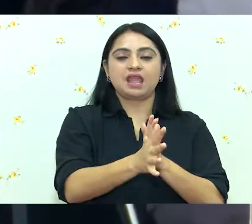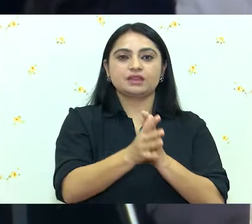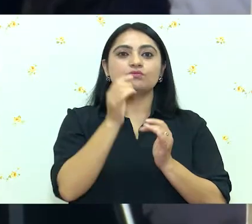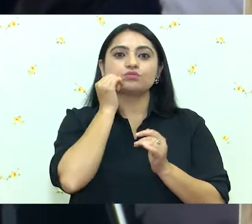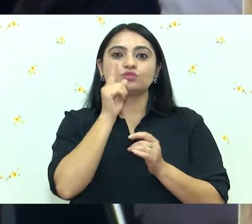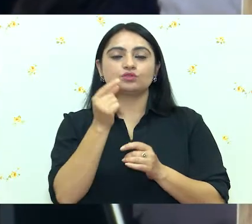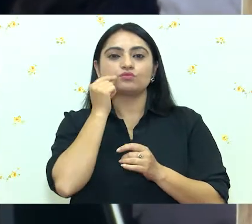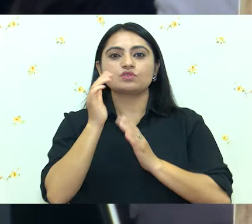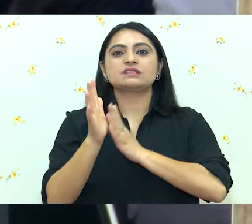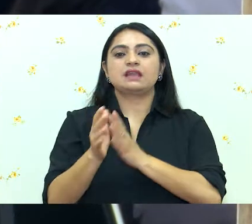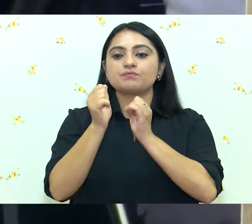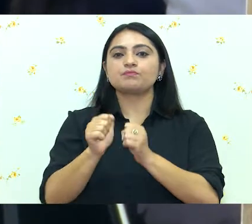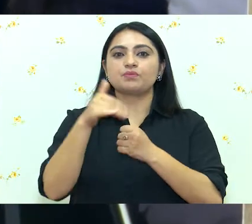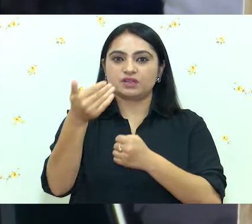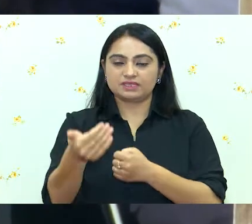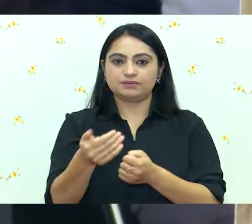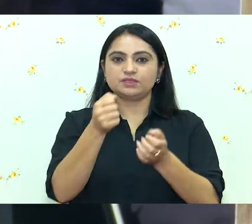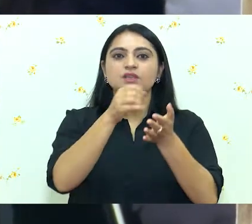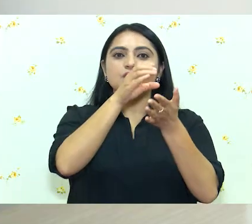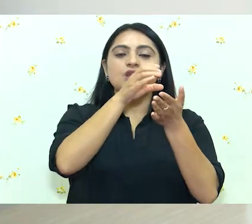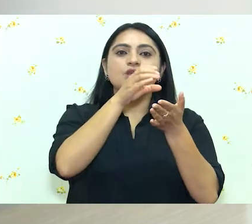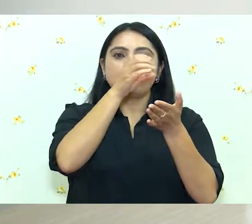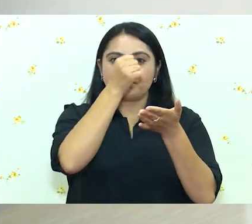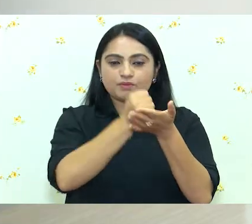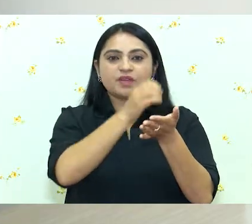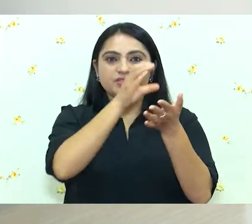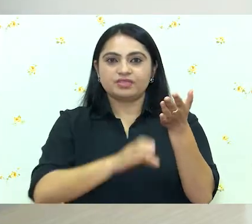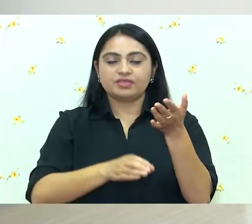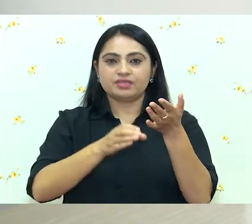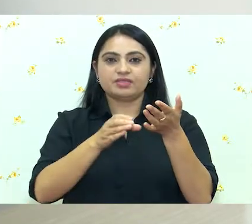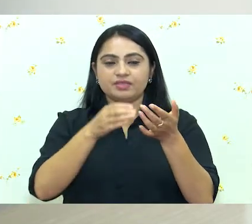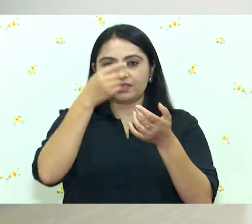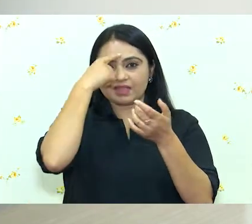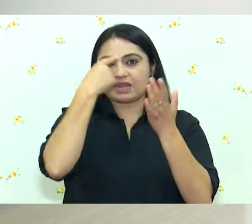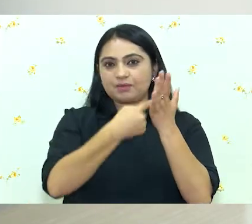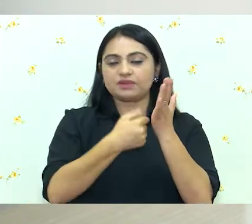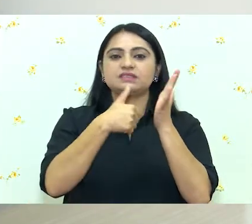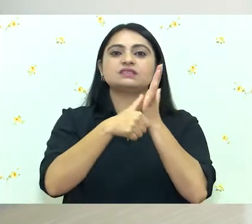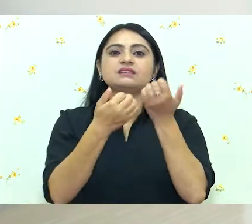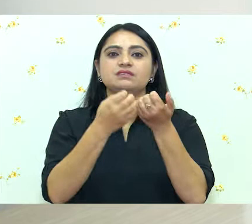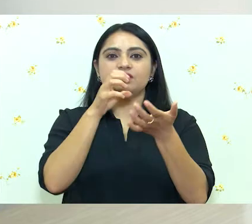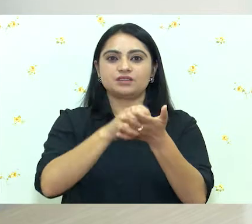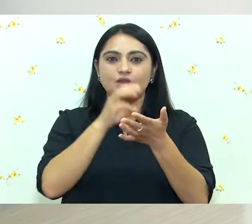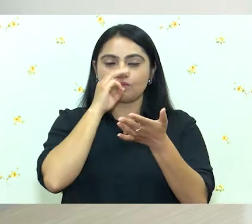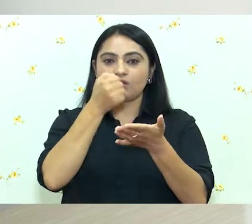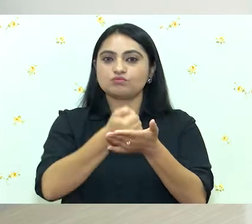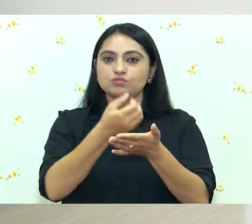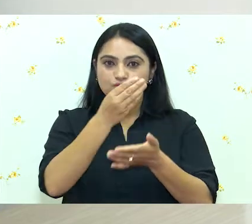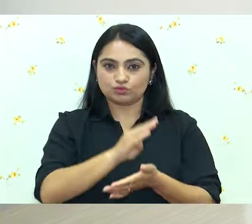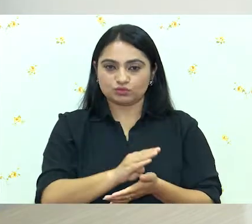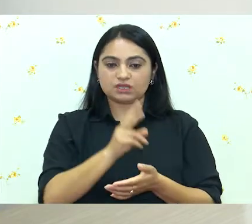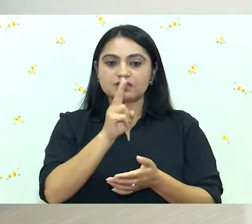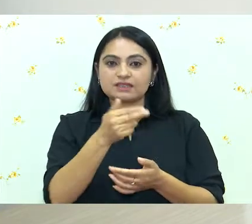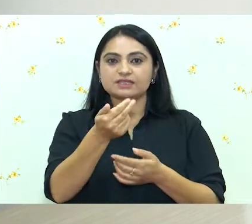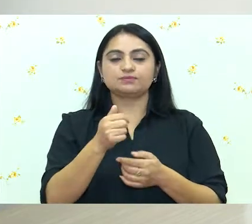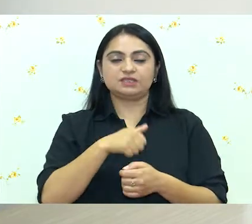पुरुषको लाइनमा बसिसकेपछि मतदाता नावली रुजु गर्ने ठाउँमा यहाँहरू पुग्नुहुन्छ। पुगिसकेपछि आफ्नो मतदाता परिचय